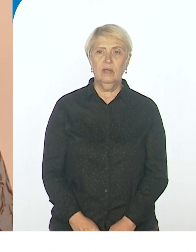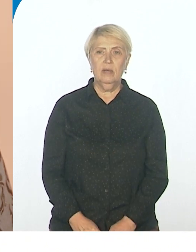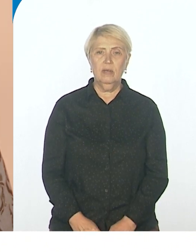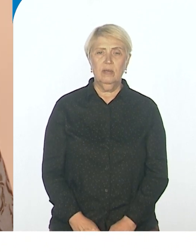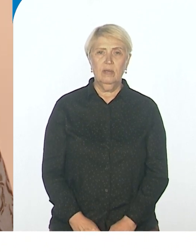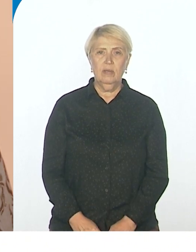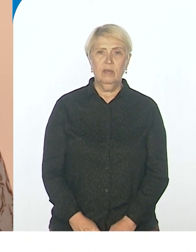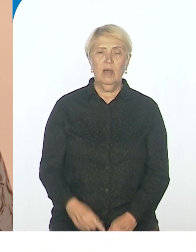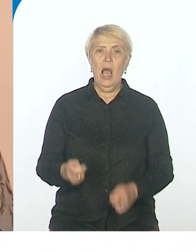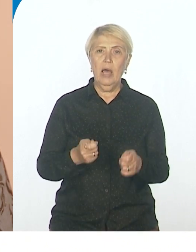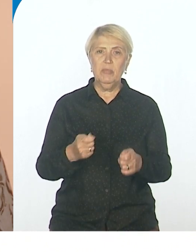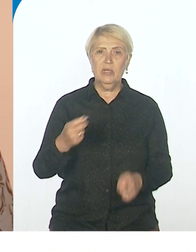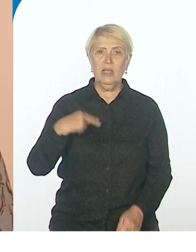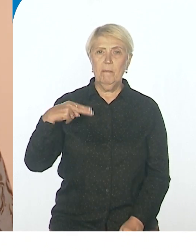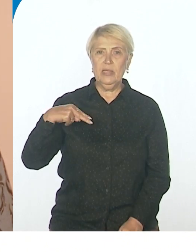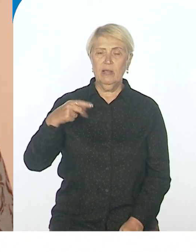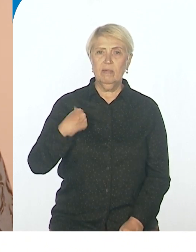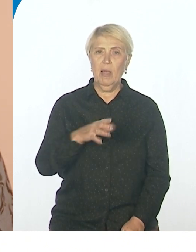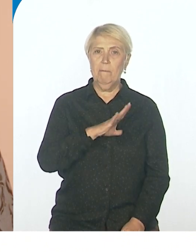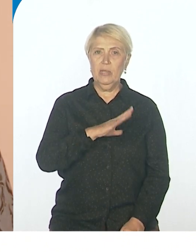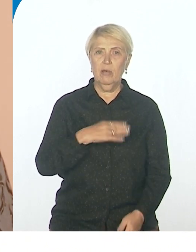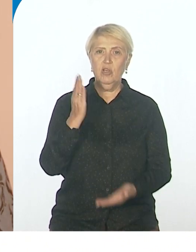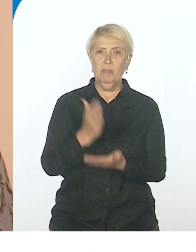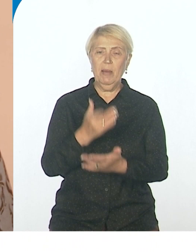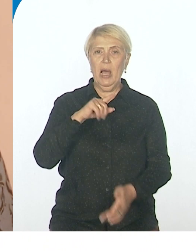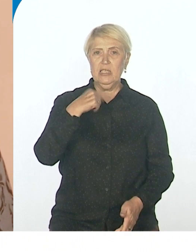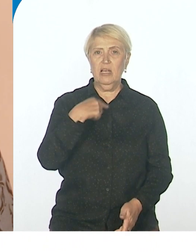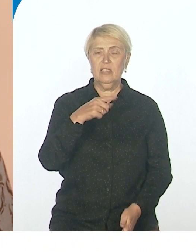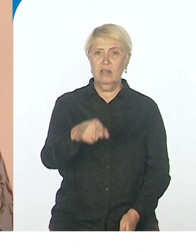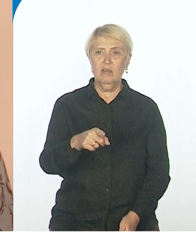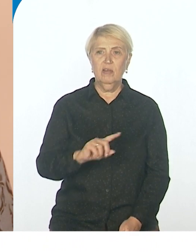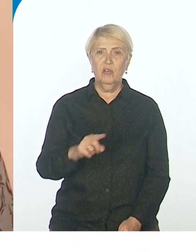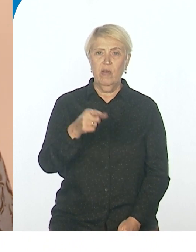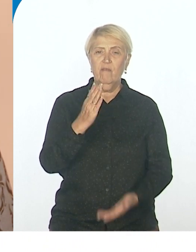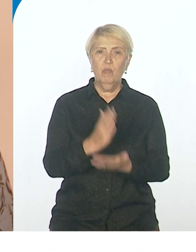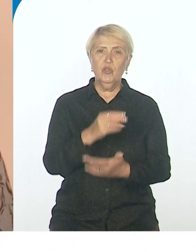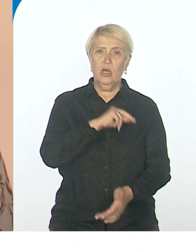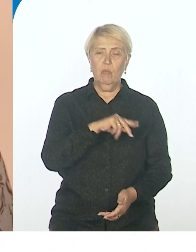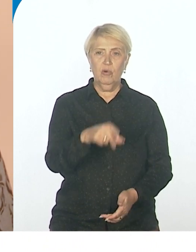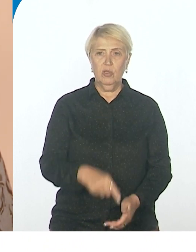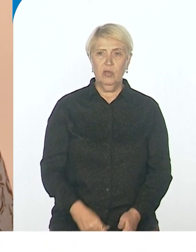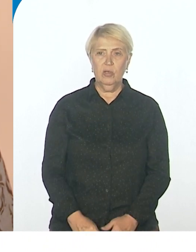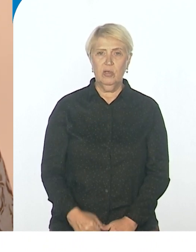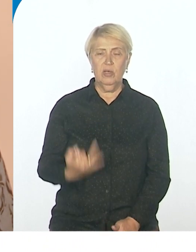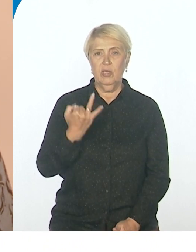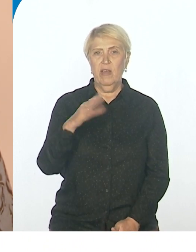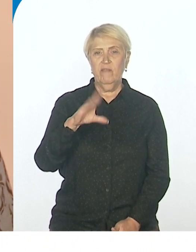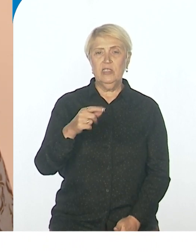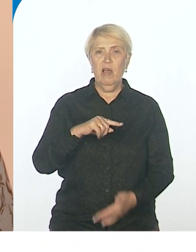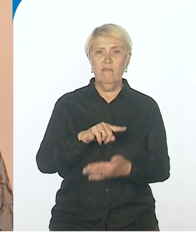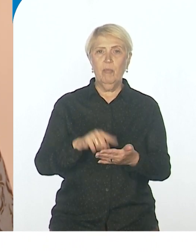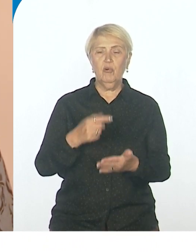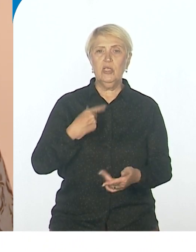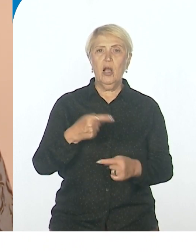мере, в администрации президента мне было прямо сказано, что у нас приоритетная кандидатура. Ну и по всем вопросам, которые